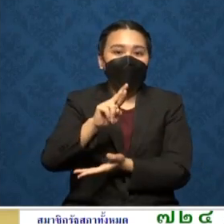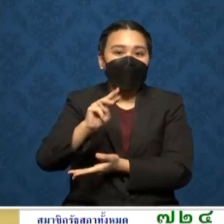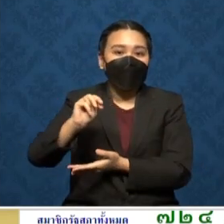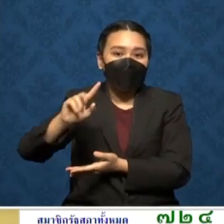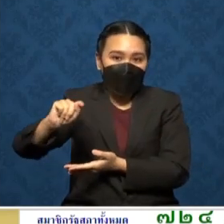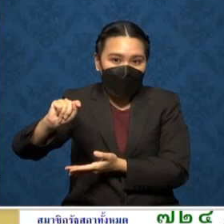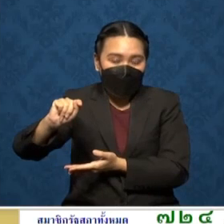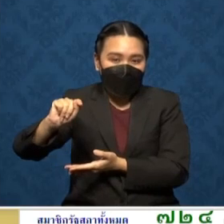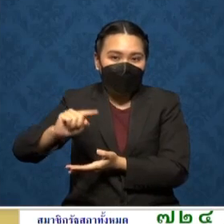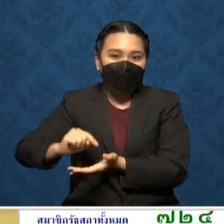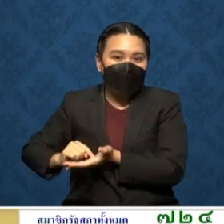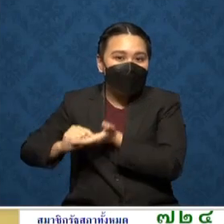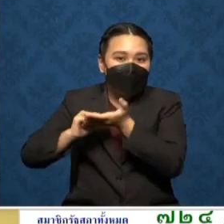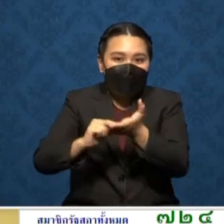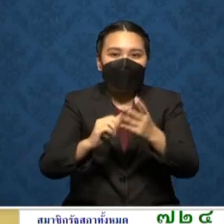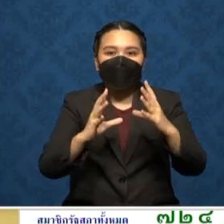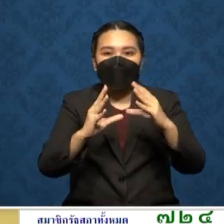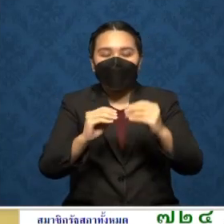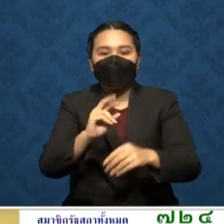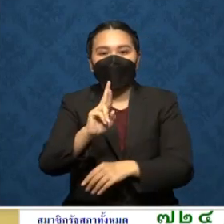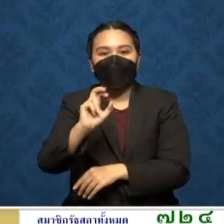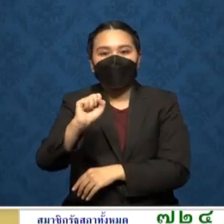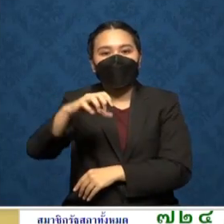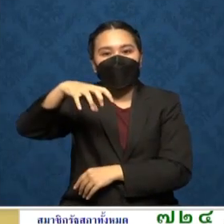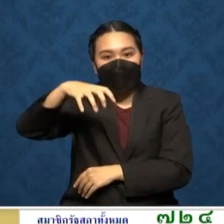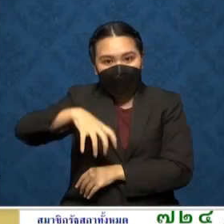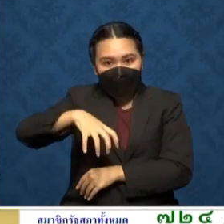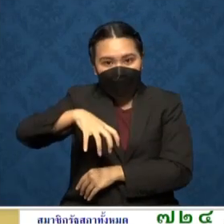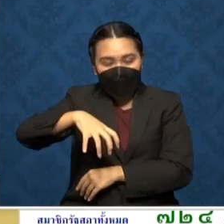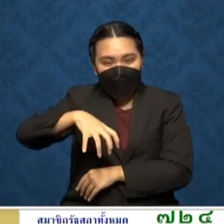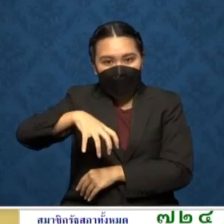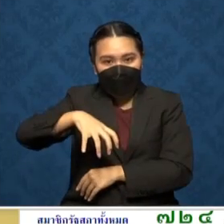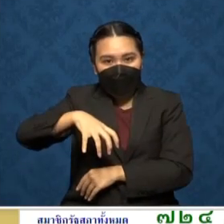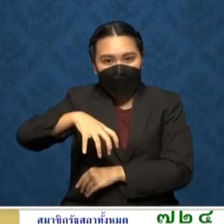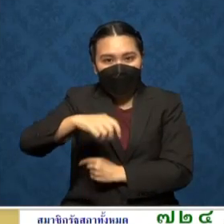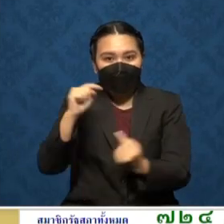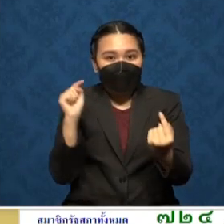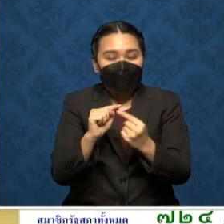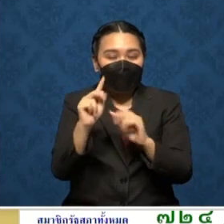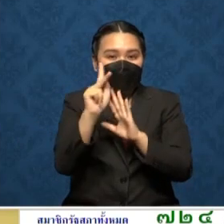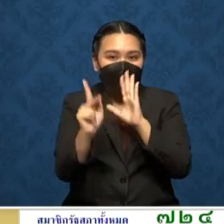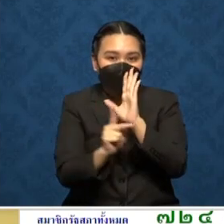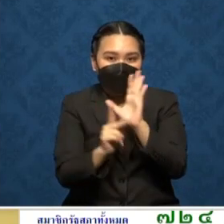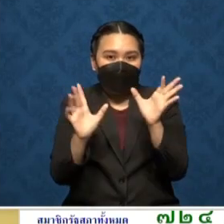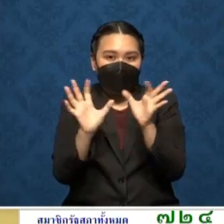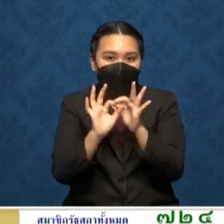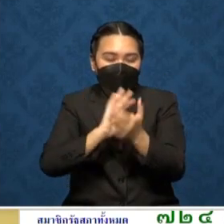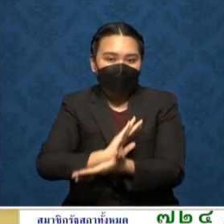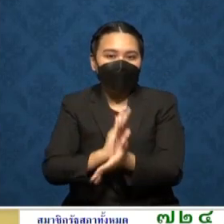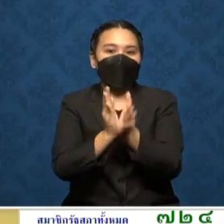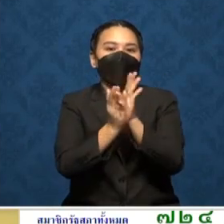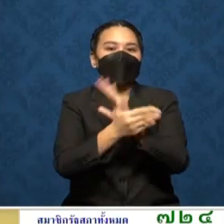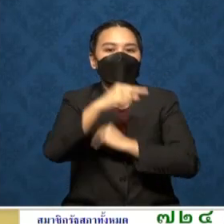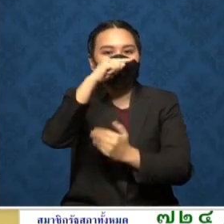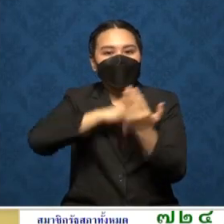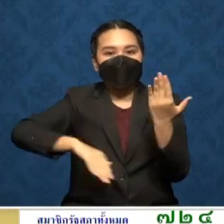อต่อที่ประชุมรัฐสภาโดยถือเป็นกฎหมายในการปฏิรูปหลัก